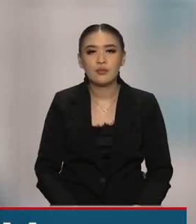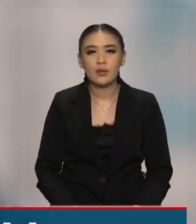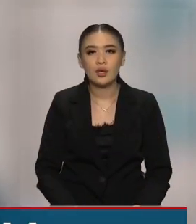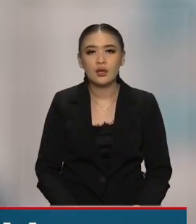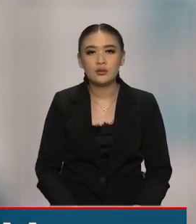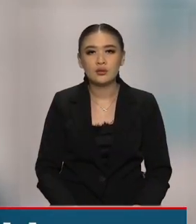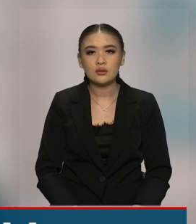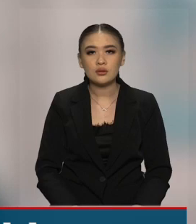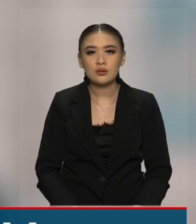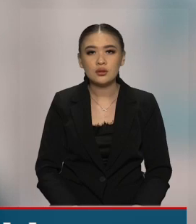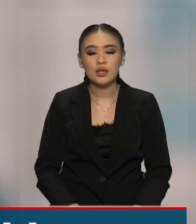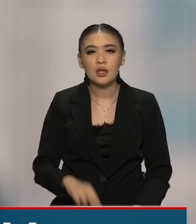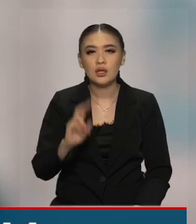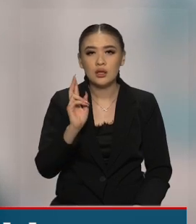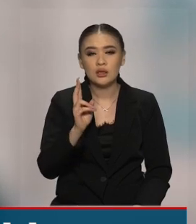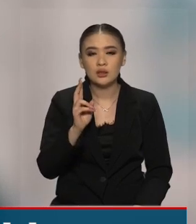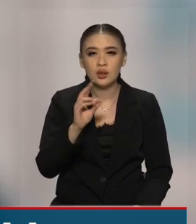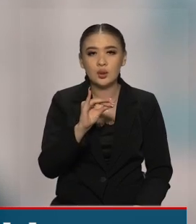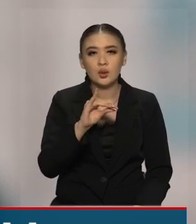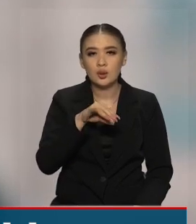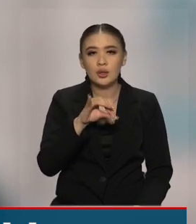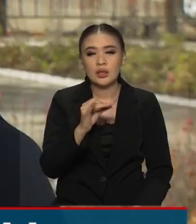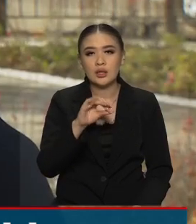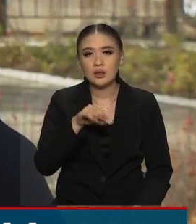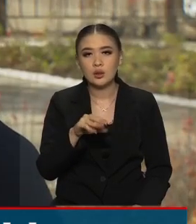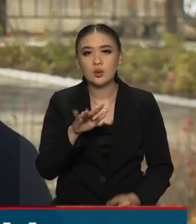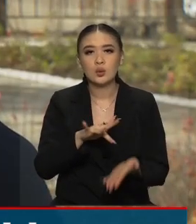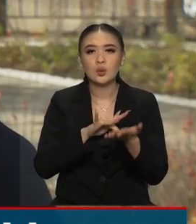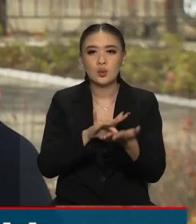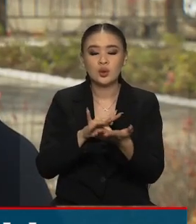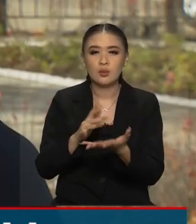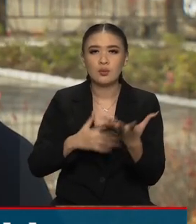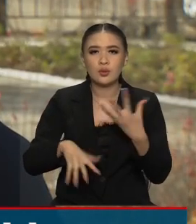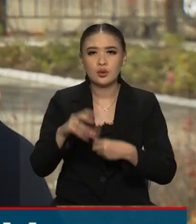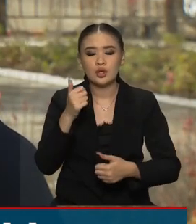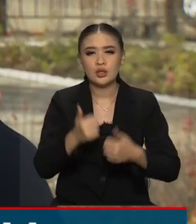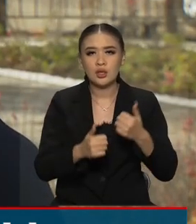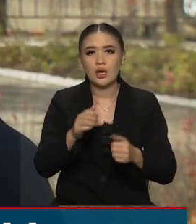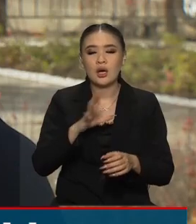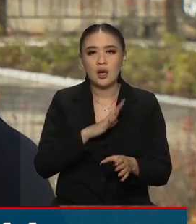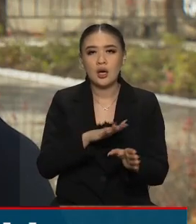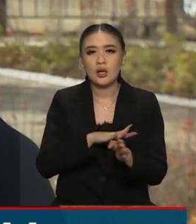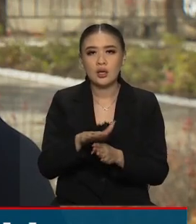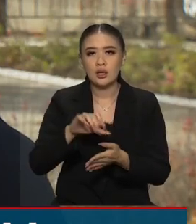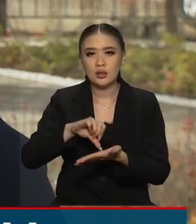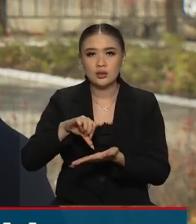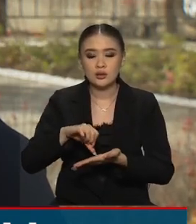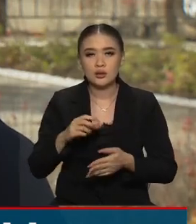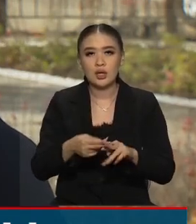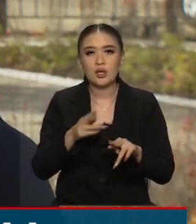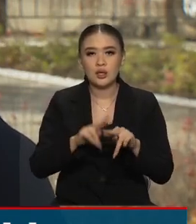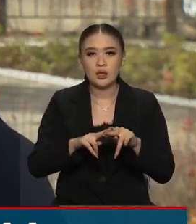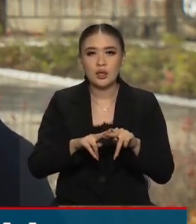мектепте де өзі сол КТИ, не, ЮИ, туризм, бүкіл жарыстарға қатысып, флагоносец болатын, бірінші сұратын